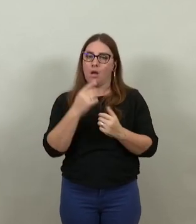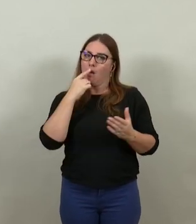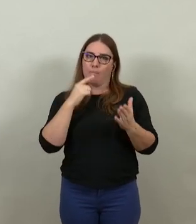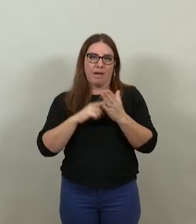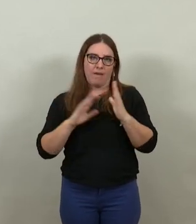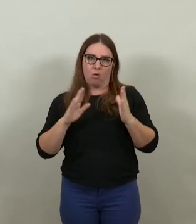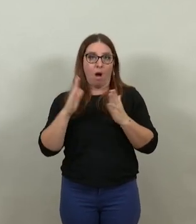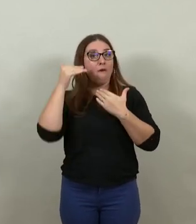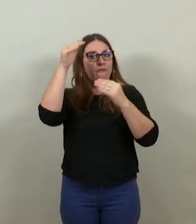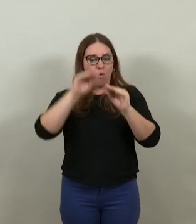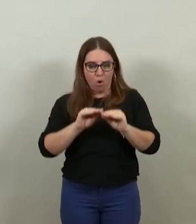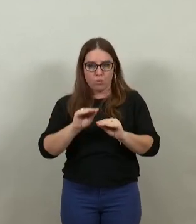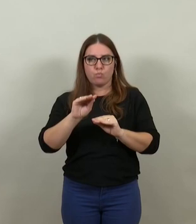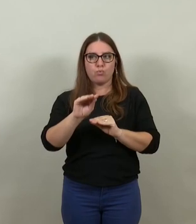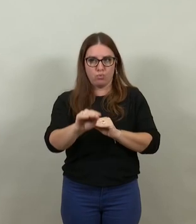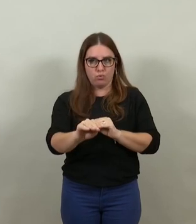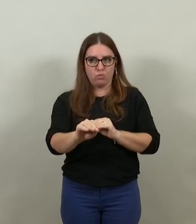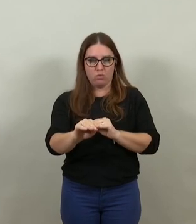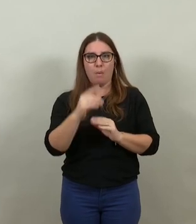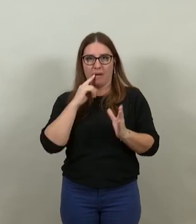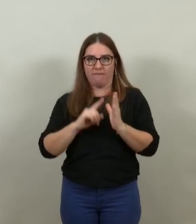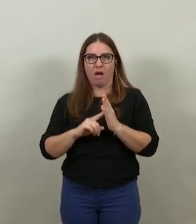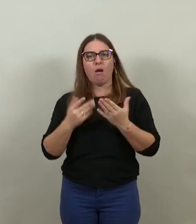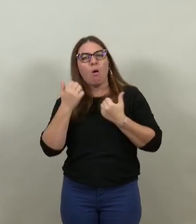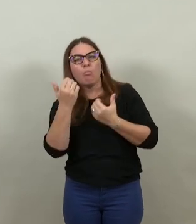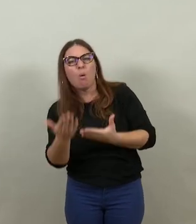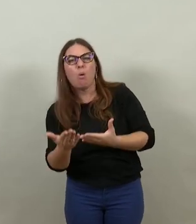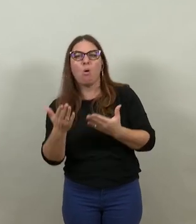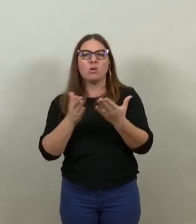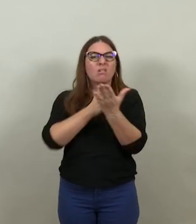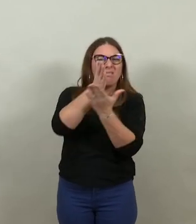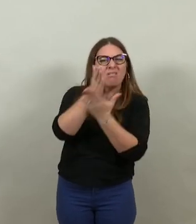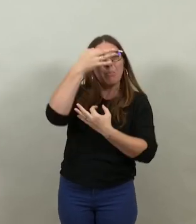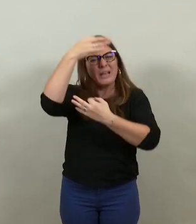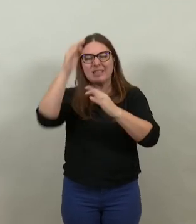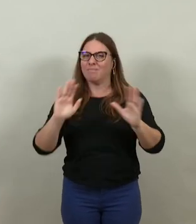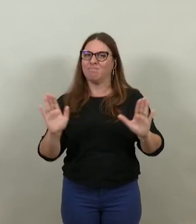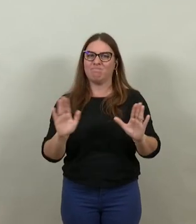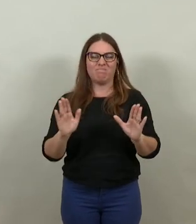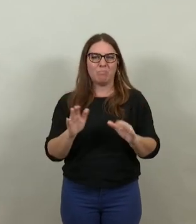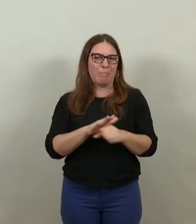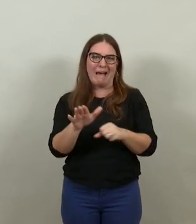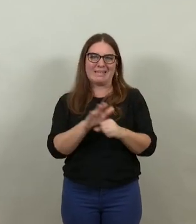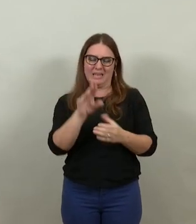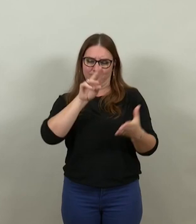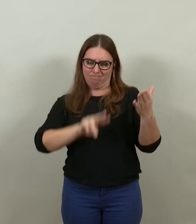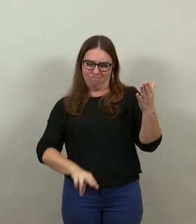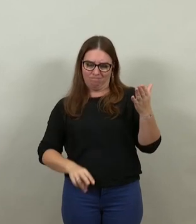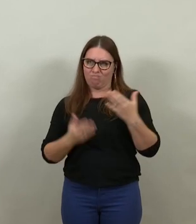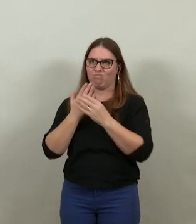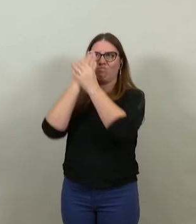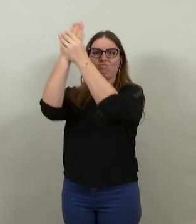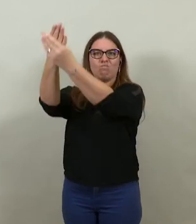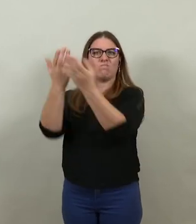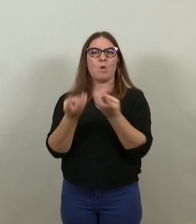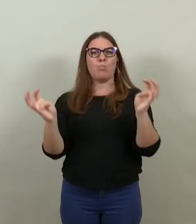vœux mais en l'état sans proposition sans orientation plus plus précise il n'est pas suffisant pour un texte voté par